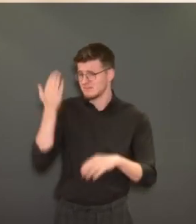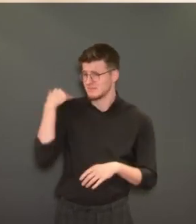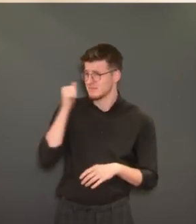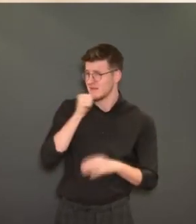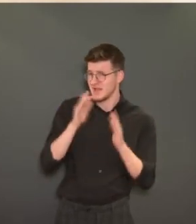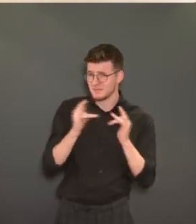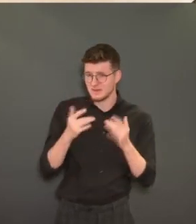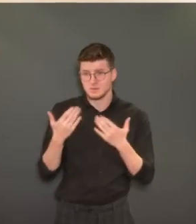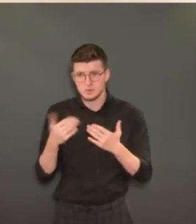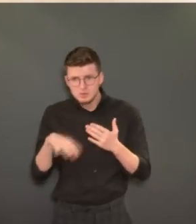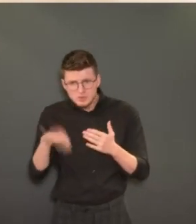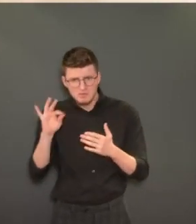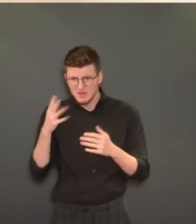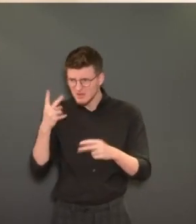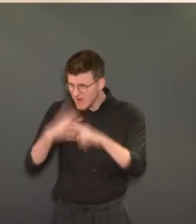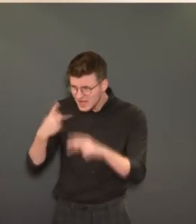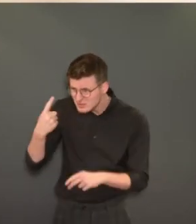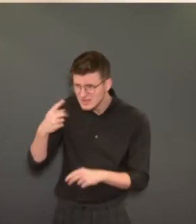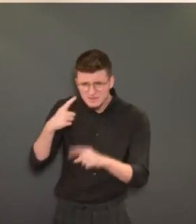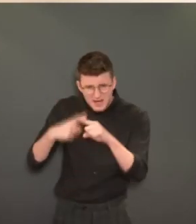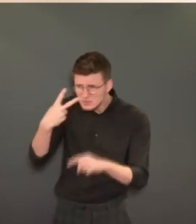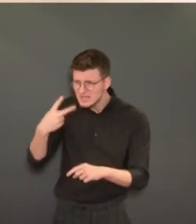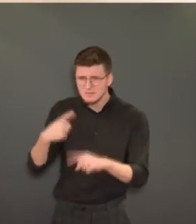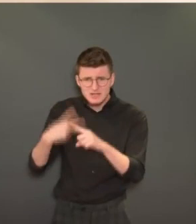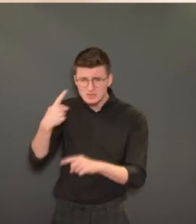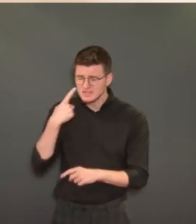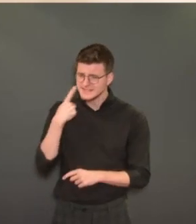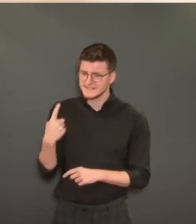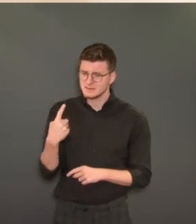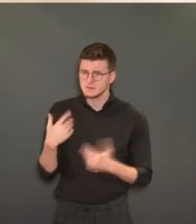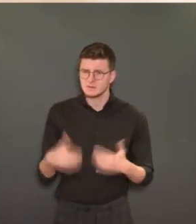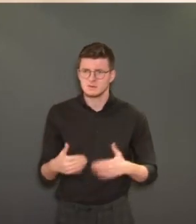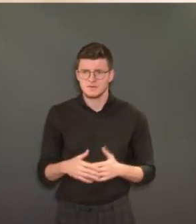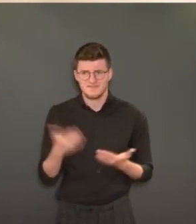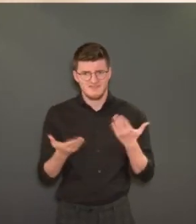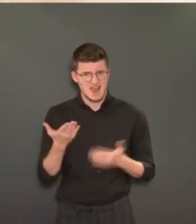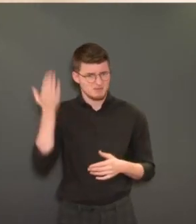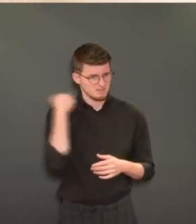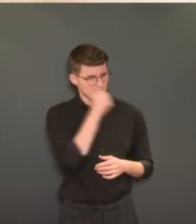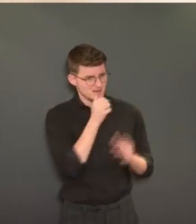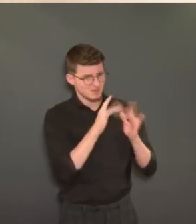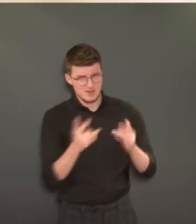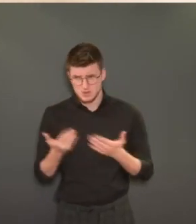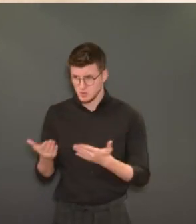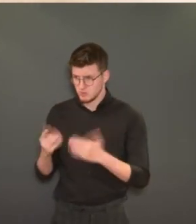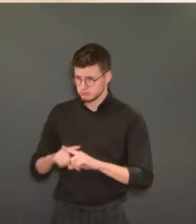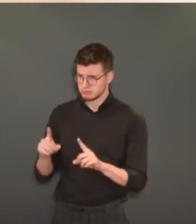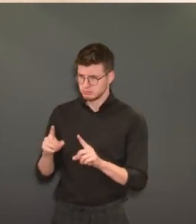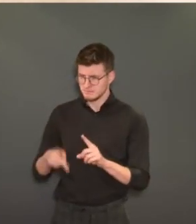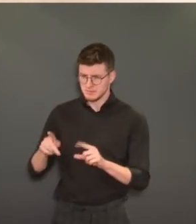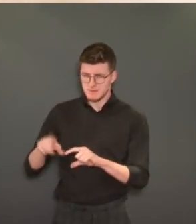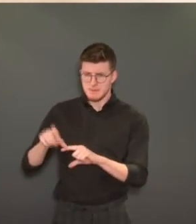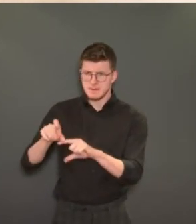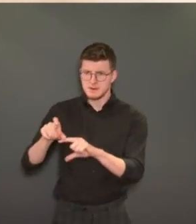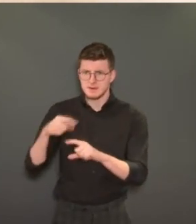vraiment supérieurs, parfois le double même, ils sont nettement supérieurs que ceux de mars et avril. lorsque nous avons dû prendre des